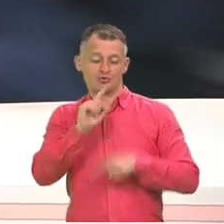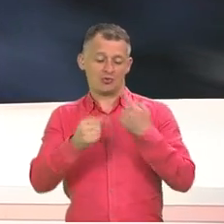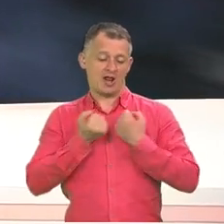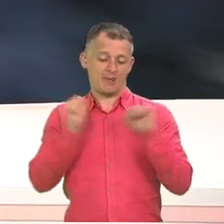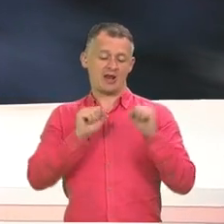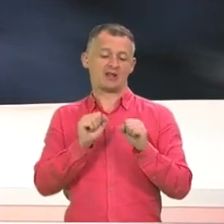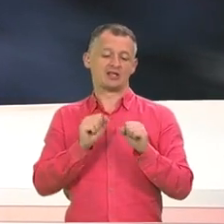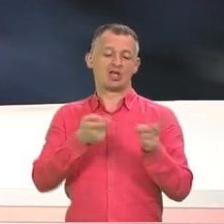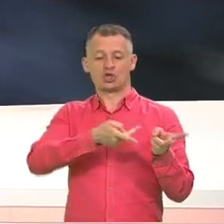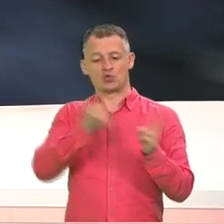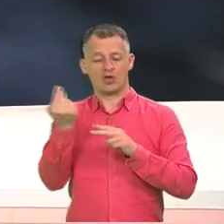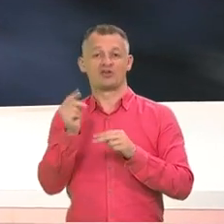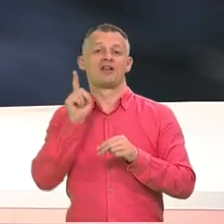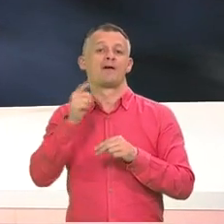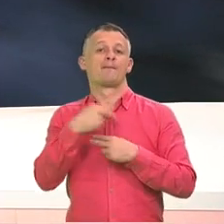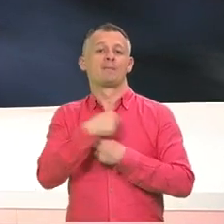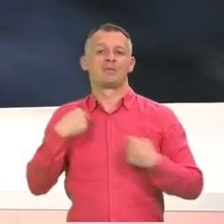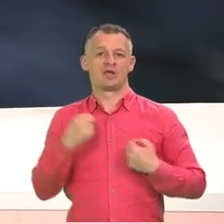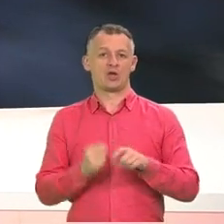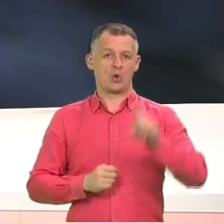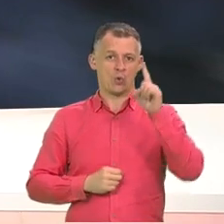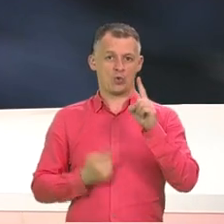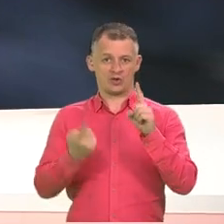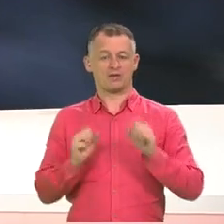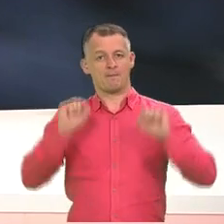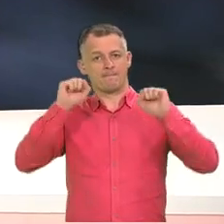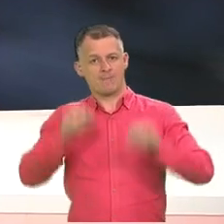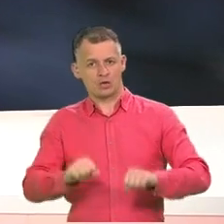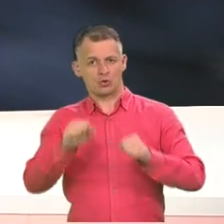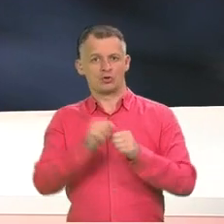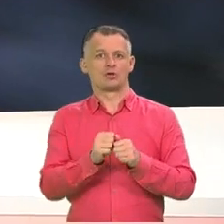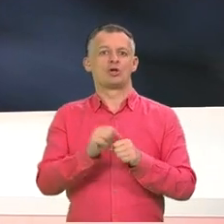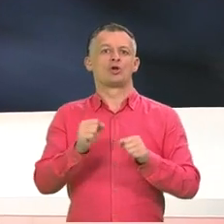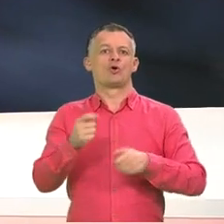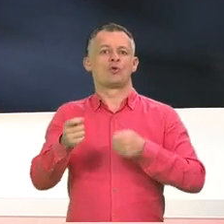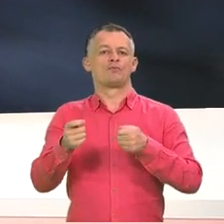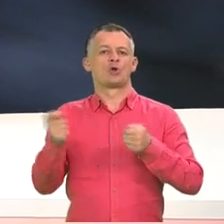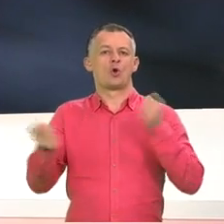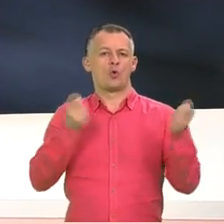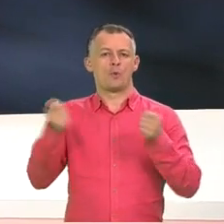va întoarce cu siguranță la primărie. Unul dintre patronii clubului colectiv, un pirotehnic și 2